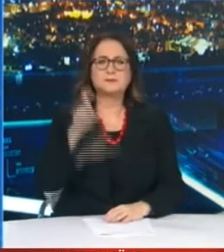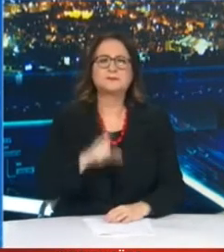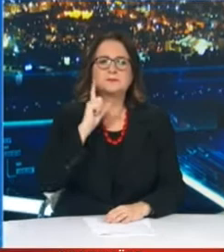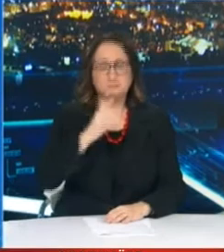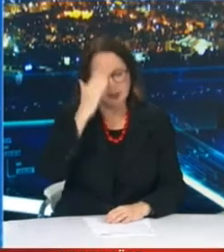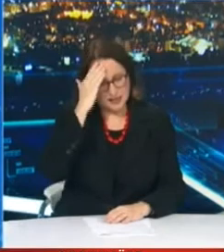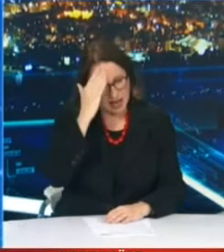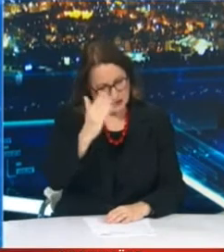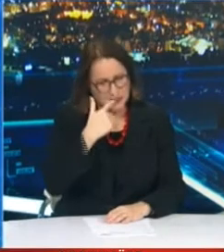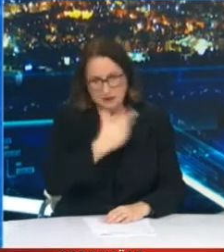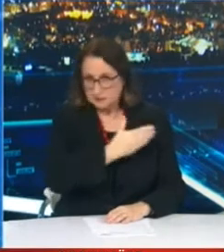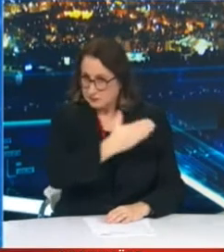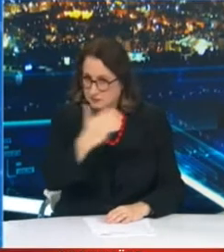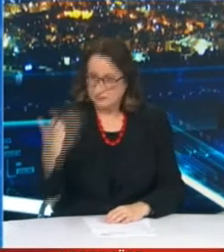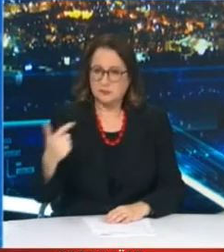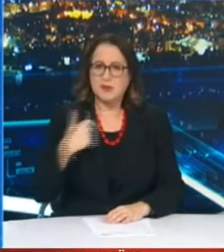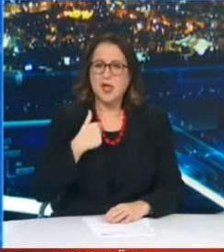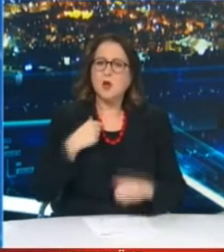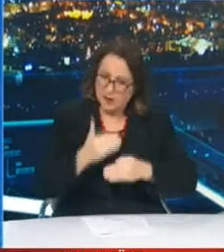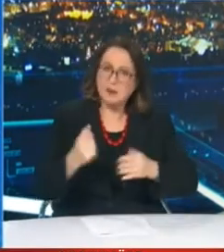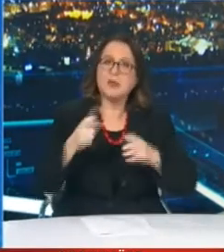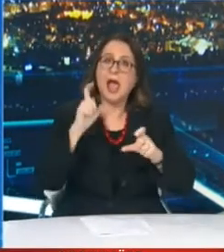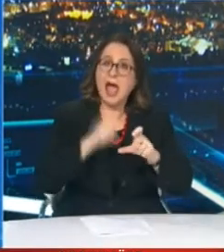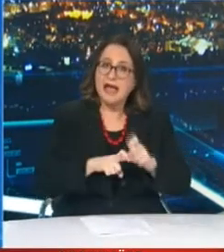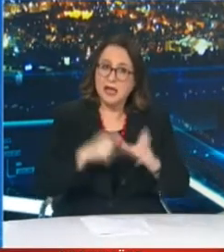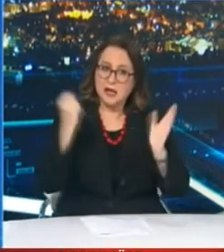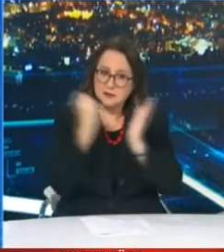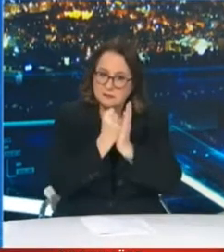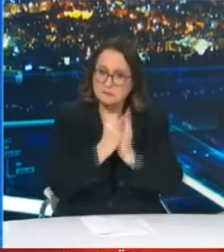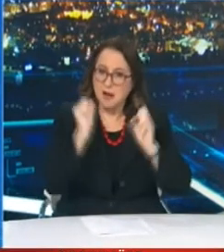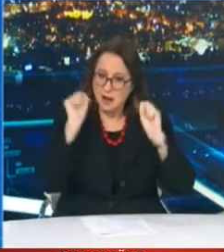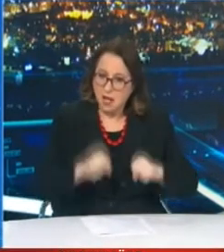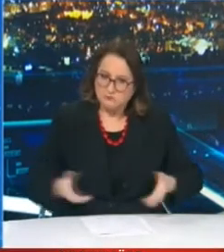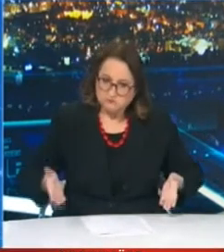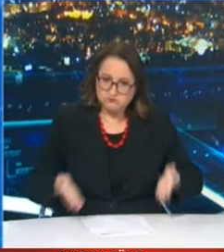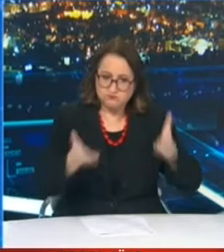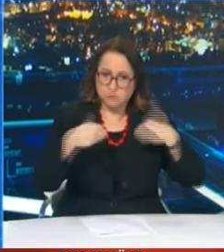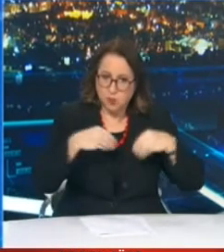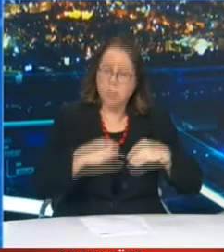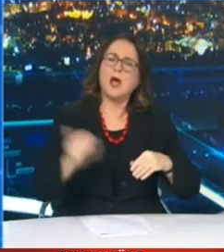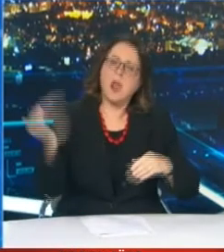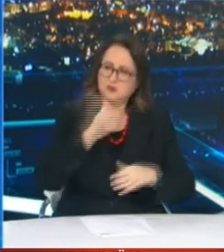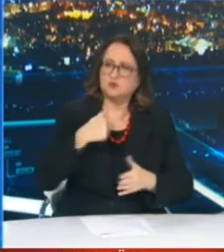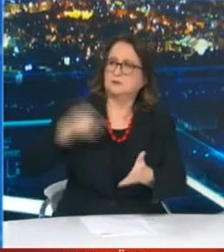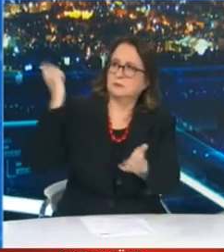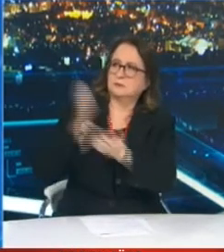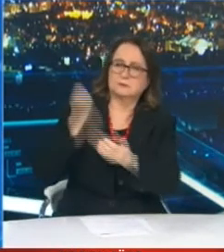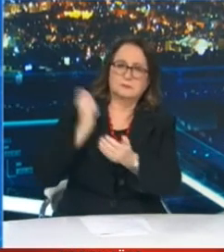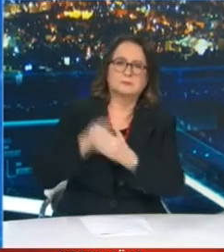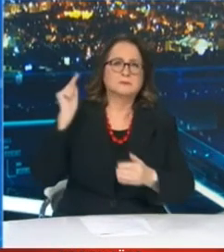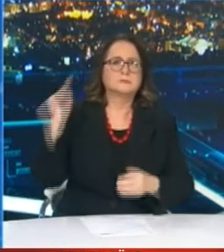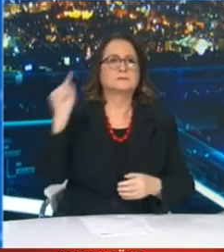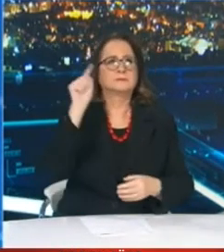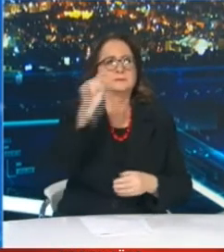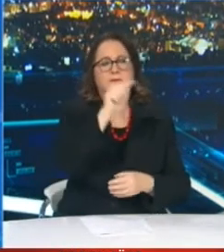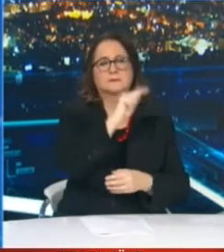ο Γενικός Γραμματέας Πρωτοβάθμιας Φροντίδας Υγείας του Υπουργείου Υγείας Μάριος Θεμιστοκλέους. Επικαλέστηκε μάλιστα μία δημοσίευση